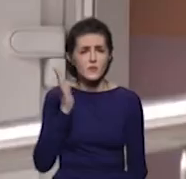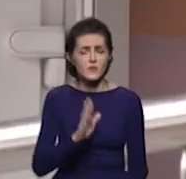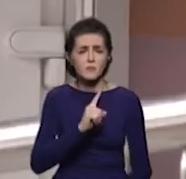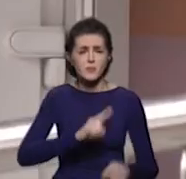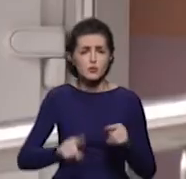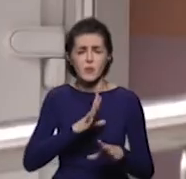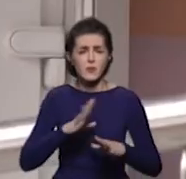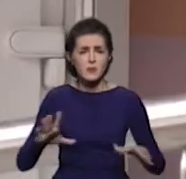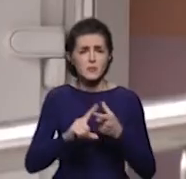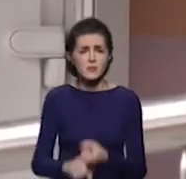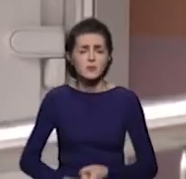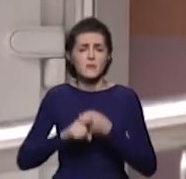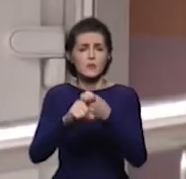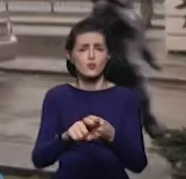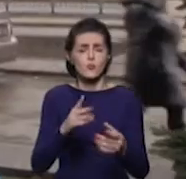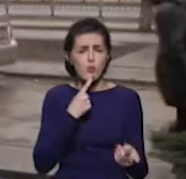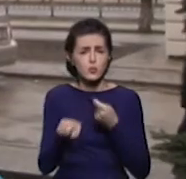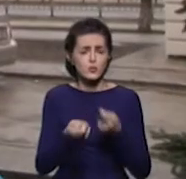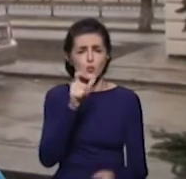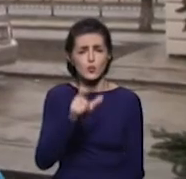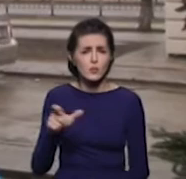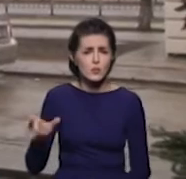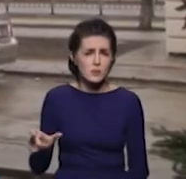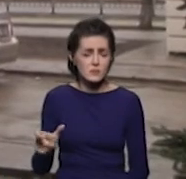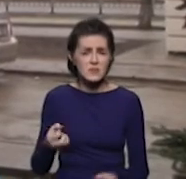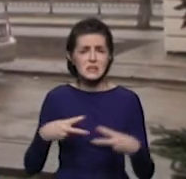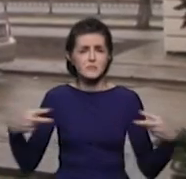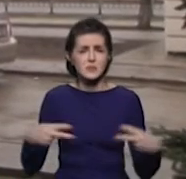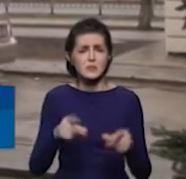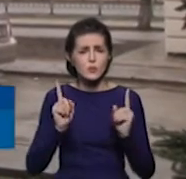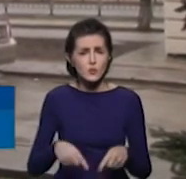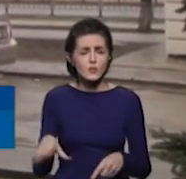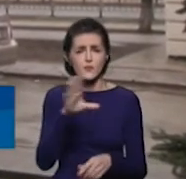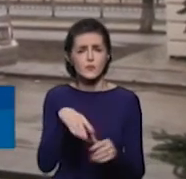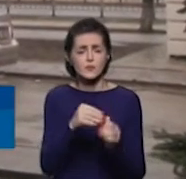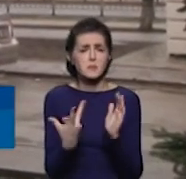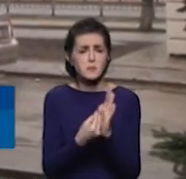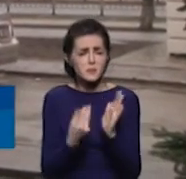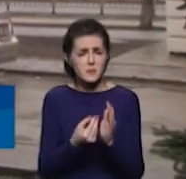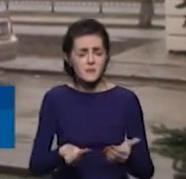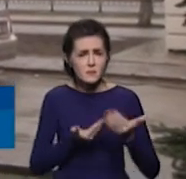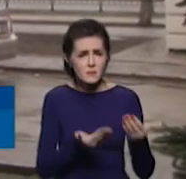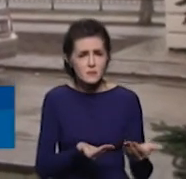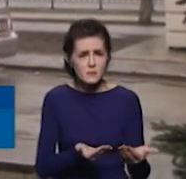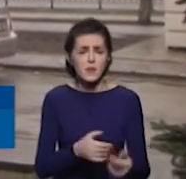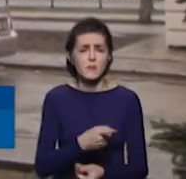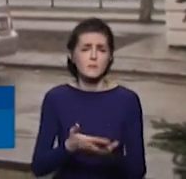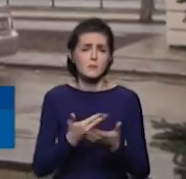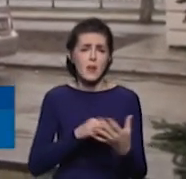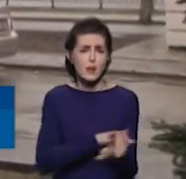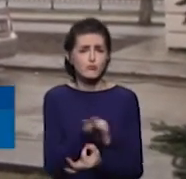аби не наражати колектив на небезпеку. Плюс спецконтингент теж привітий, тому лишній